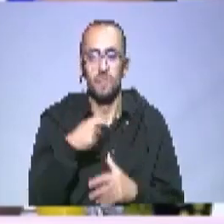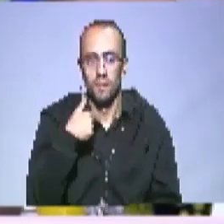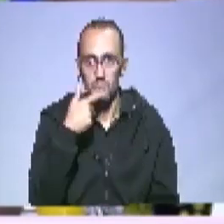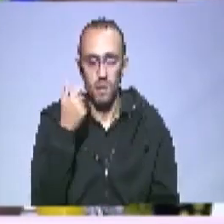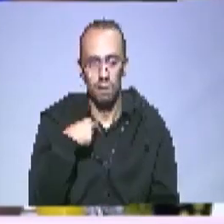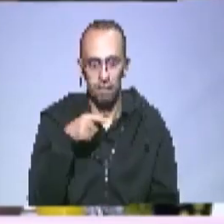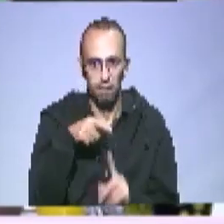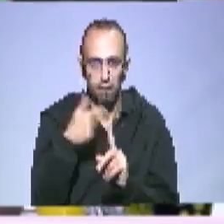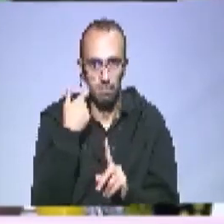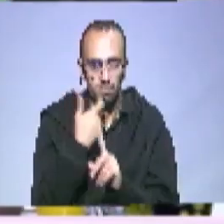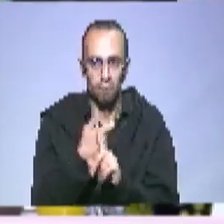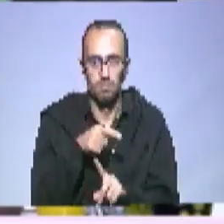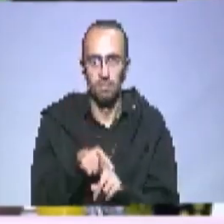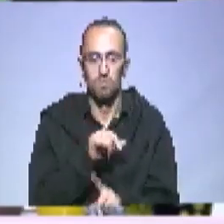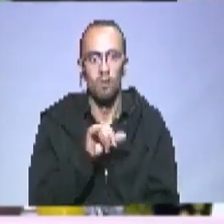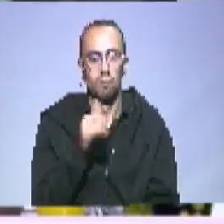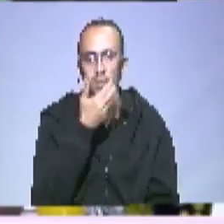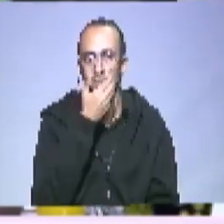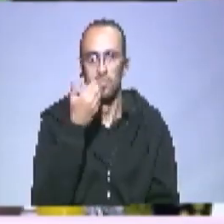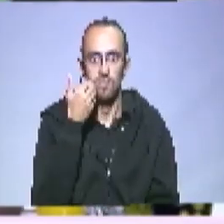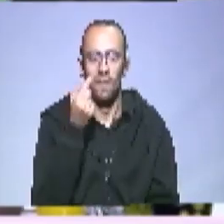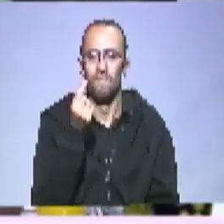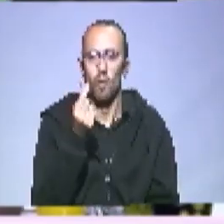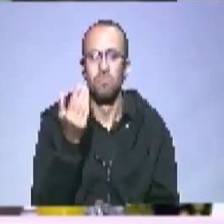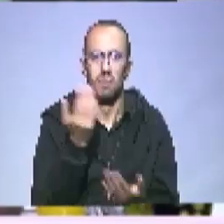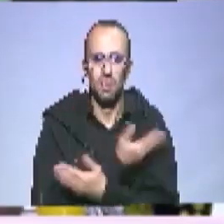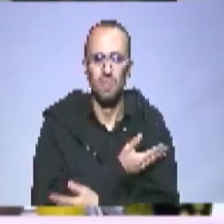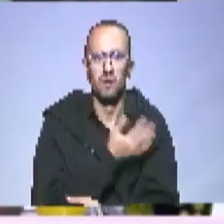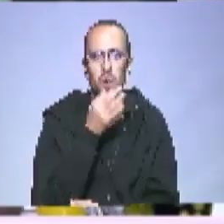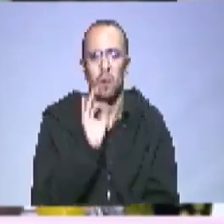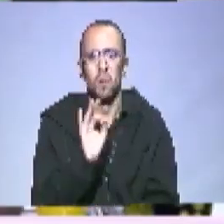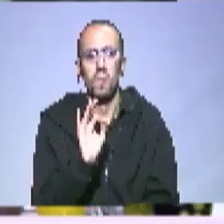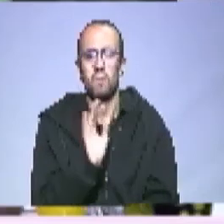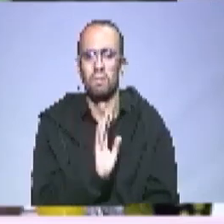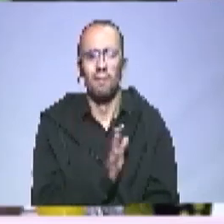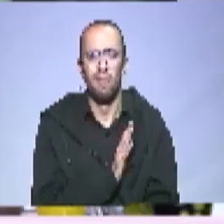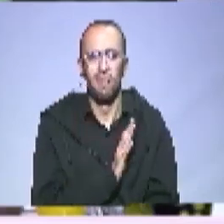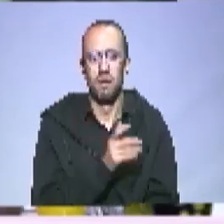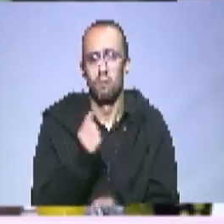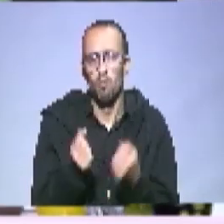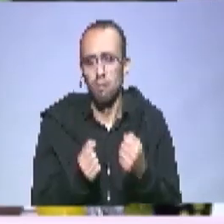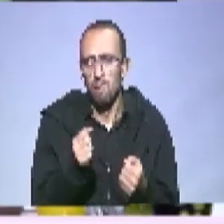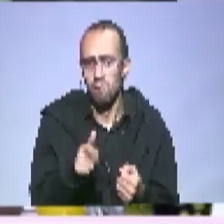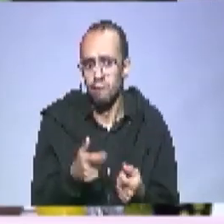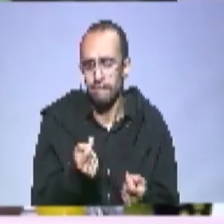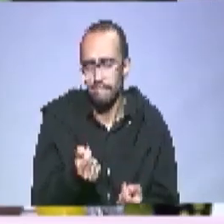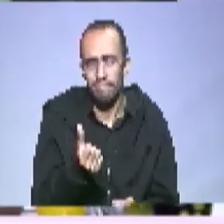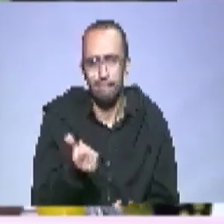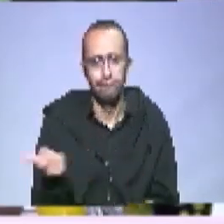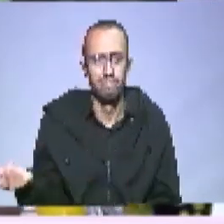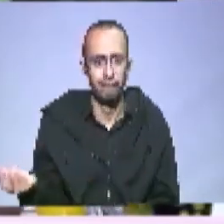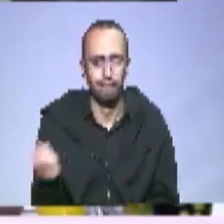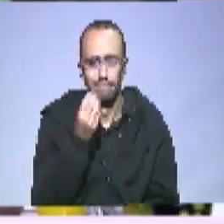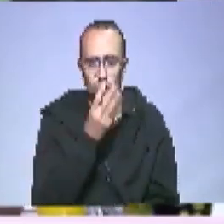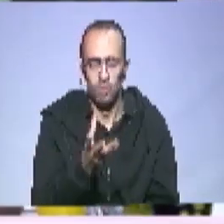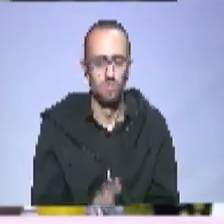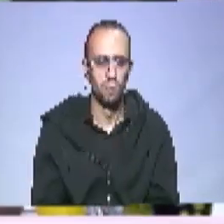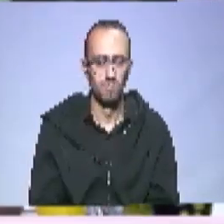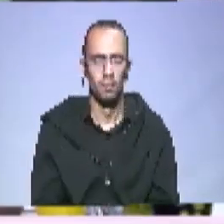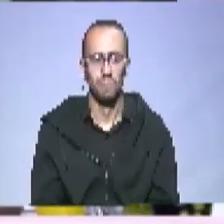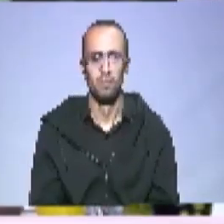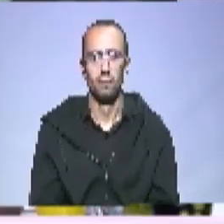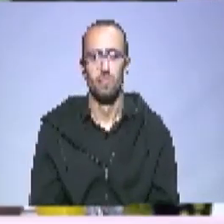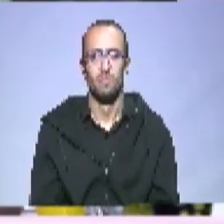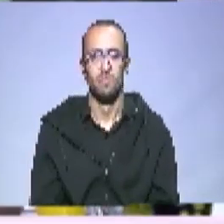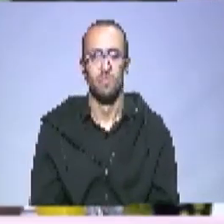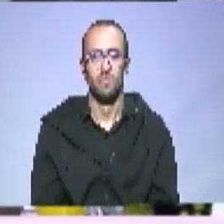تبقى موجوده دايما على سفره الصيام، يعني بدل ما نعمل فول ونعمل حكايات والبتاع، هي ملوخيه في دقيقه واحده بنعملها. بنبقى